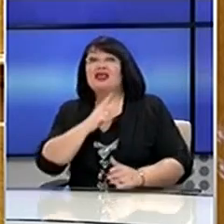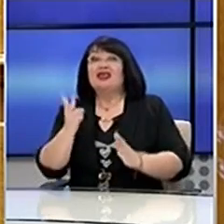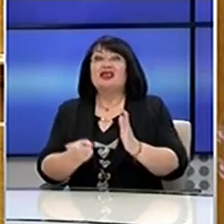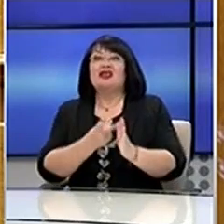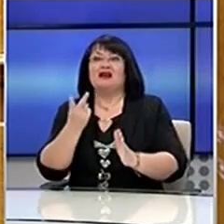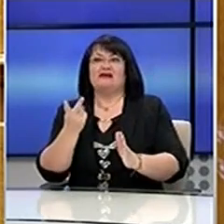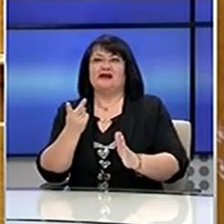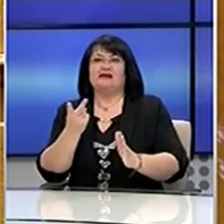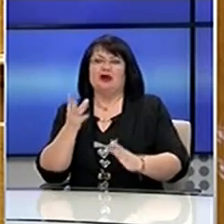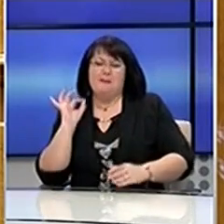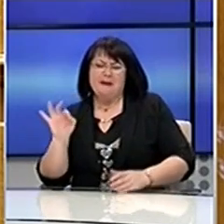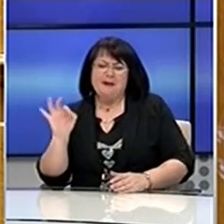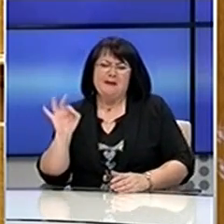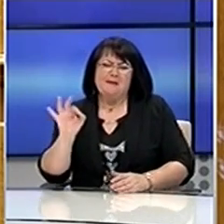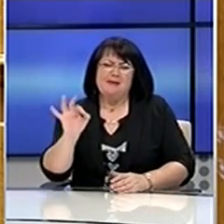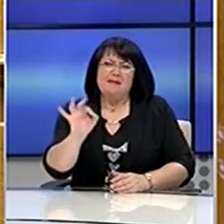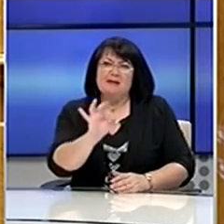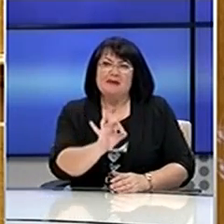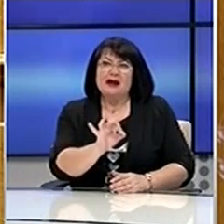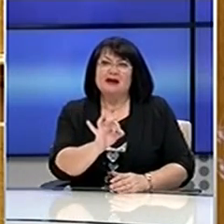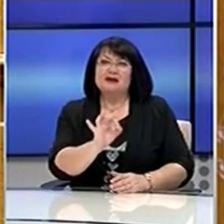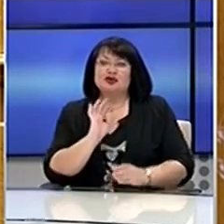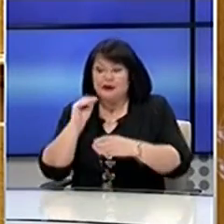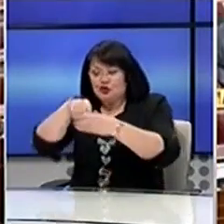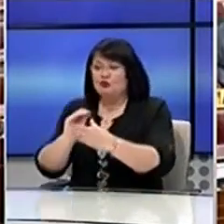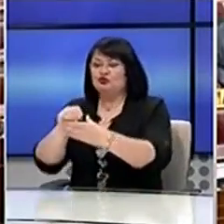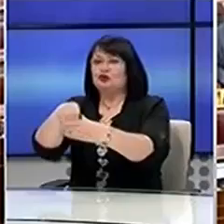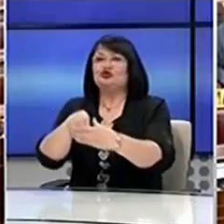δεύτερη έξαρση του ιού, τις τοπικές παρεμβάσεις.